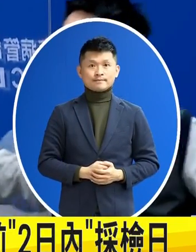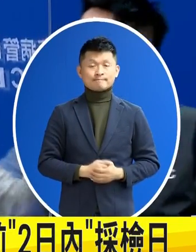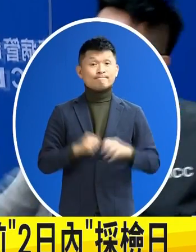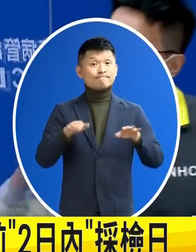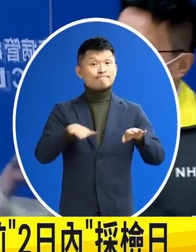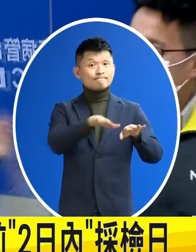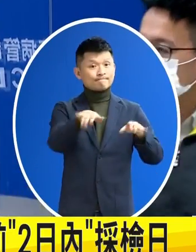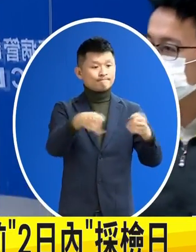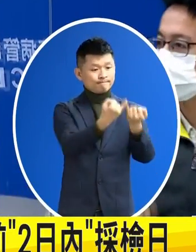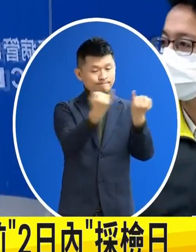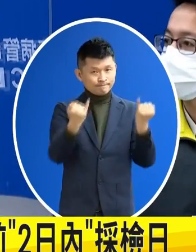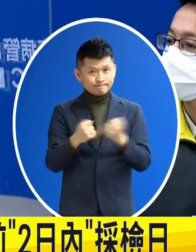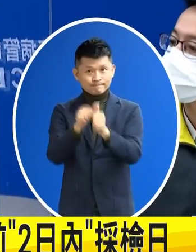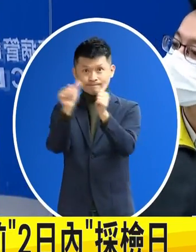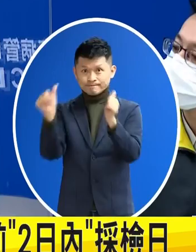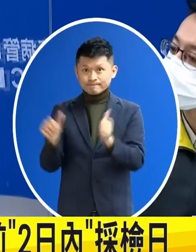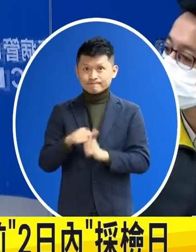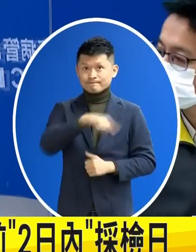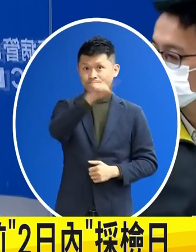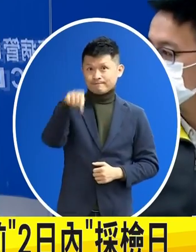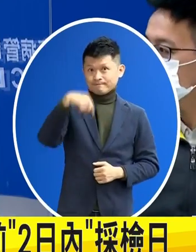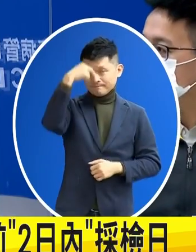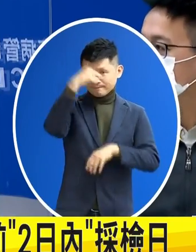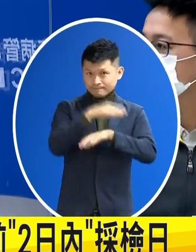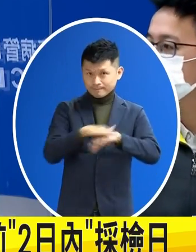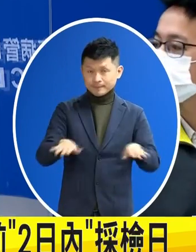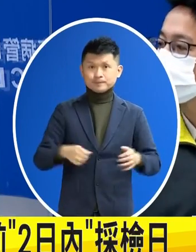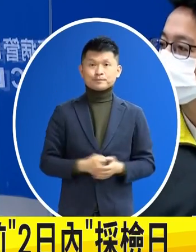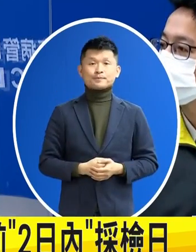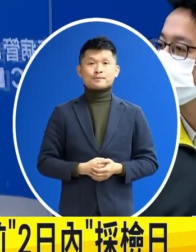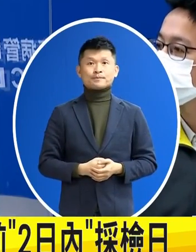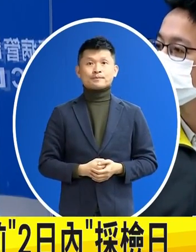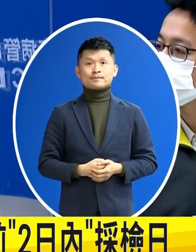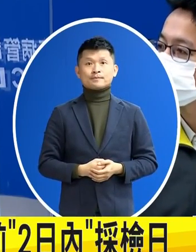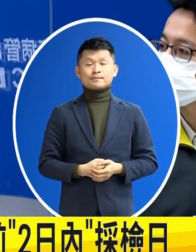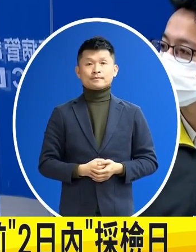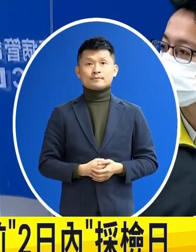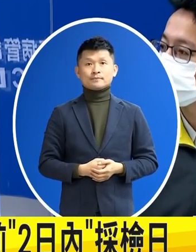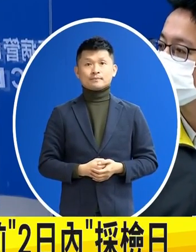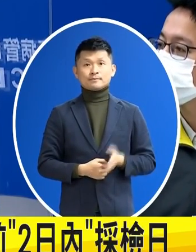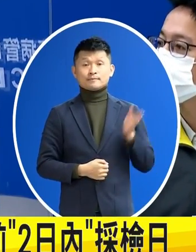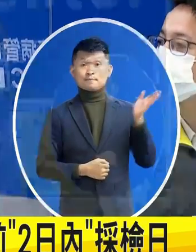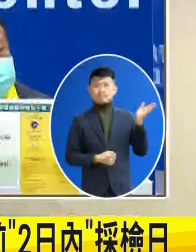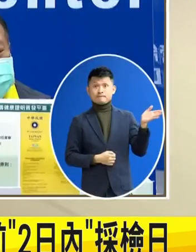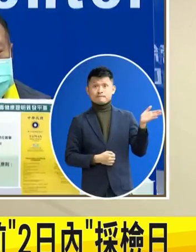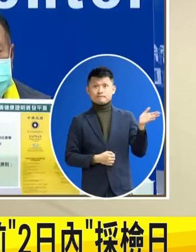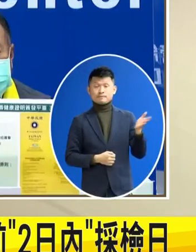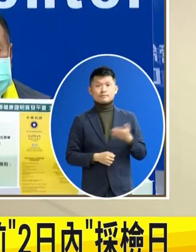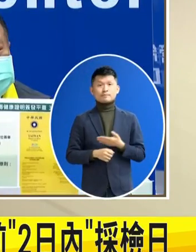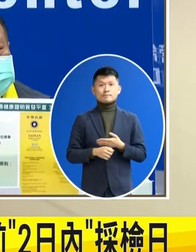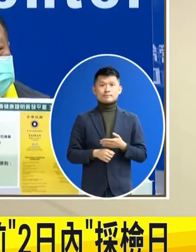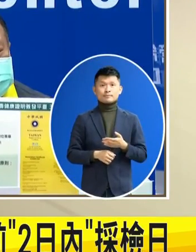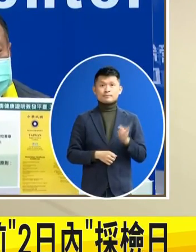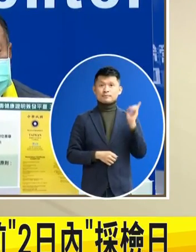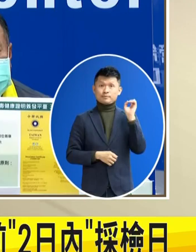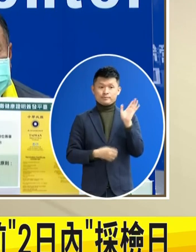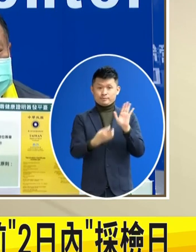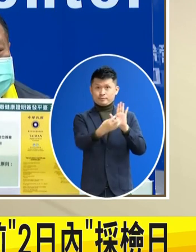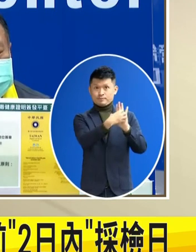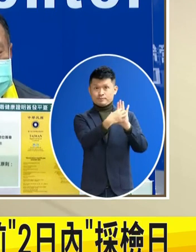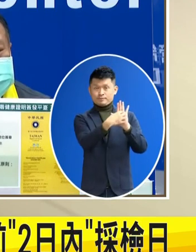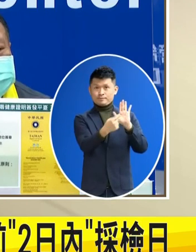现场媒体女士先生，大家午安哦。那这个是我们的，一边是新冠证明的样张哦，就是现